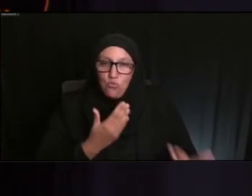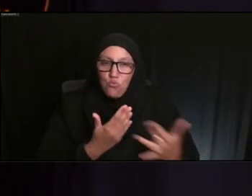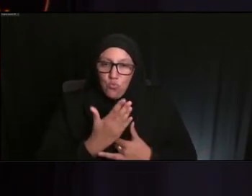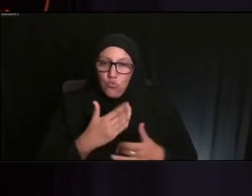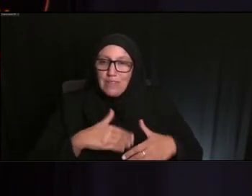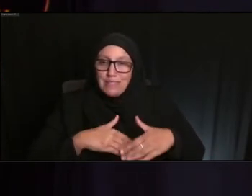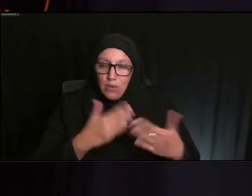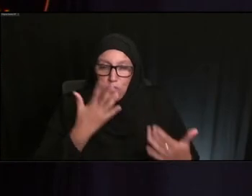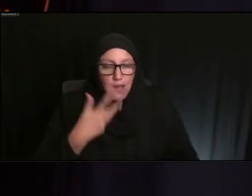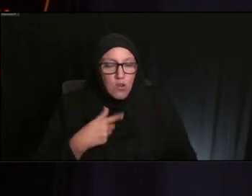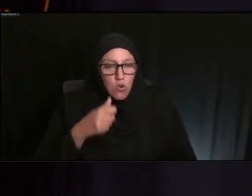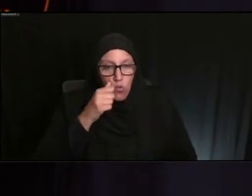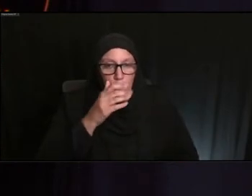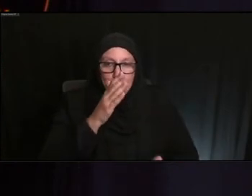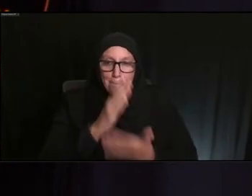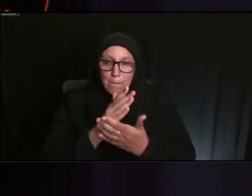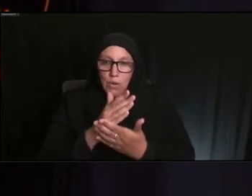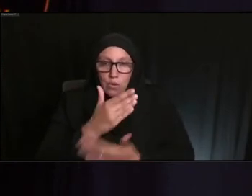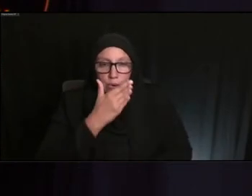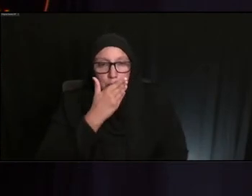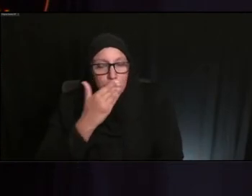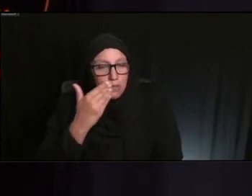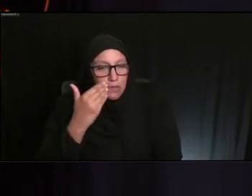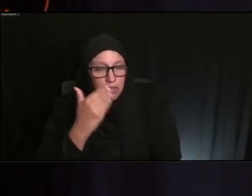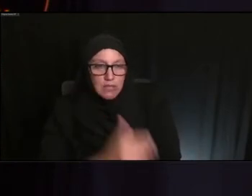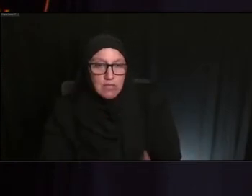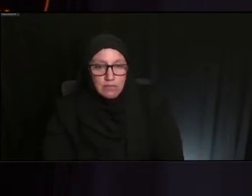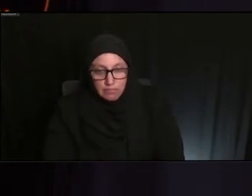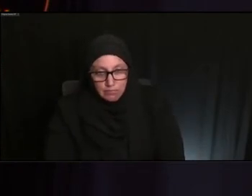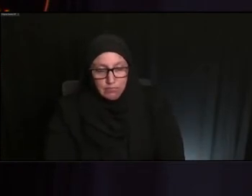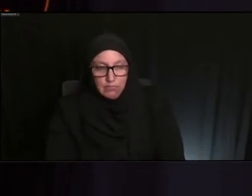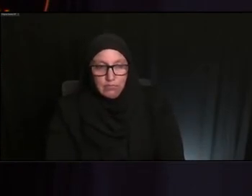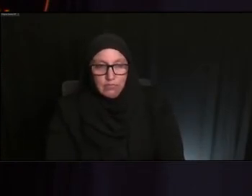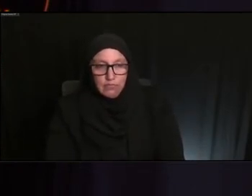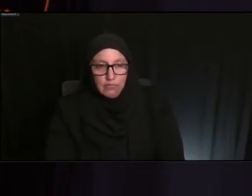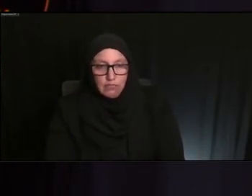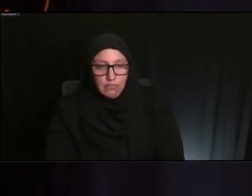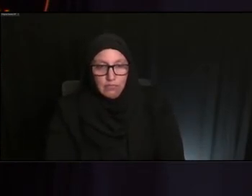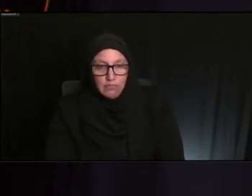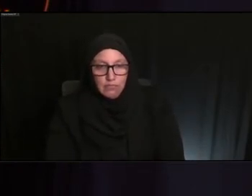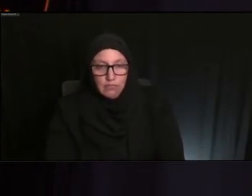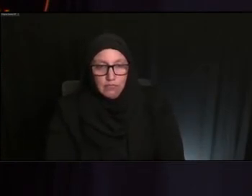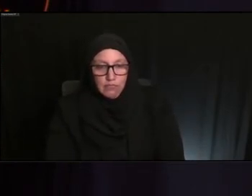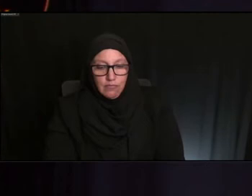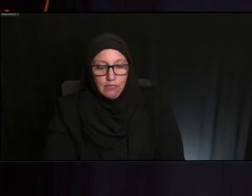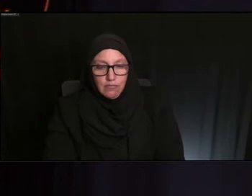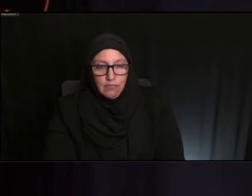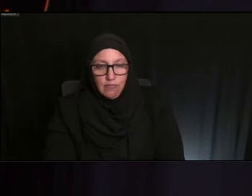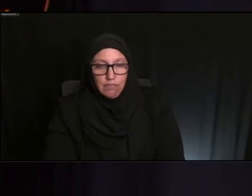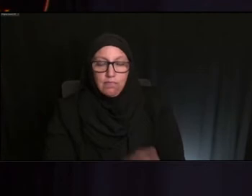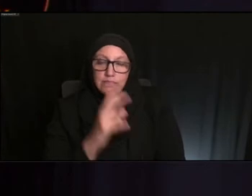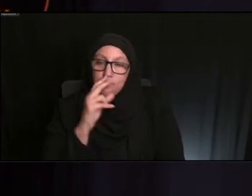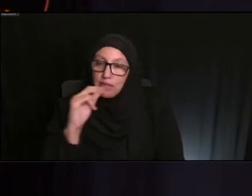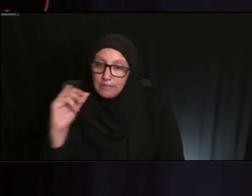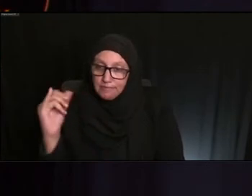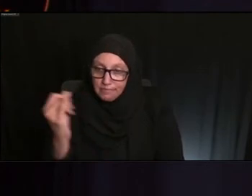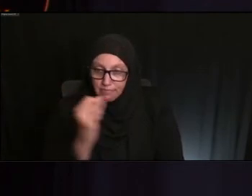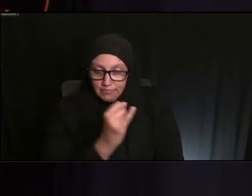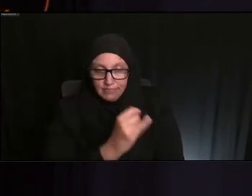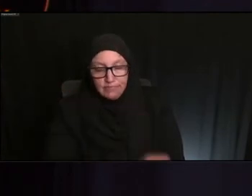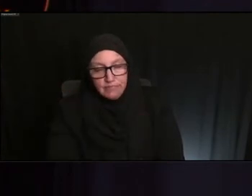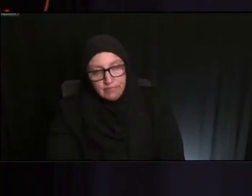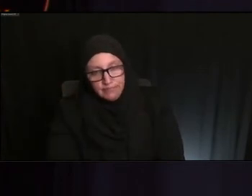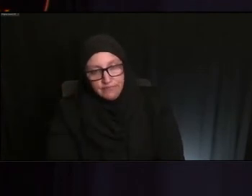says, فَكَانَ إِفْطَارِ يَوْمًا وَقَضَاهُ أَيْسَرَ عَلَيَّ مِنْ أَنْ يُضْرَبَ عُنُقِي